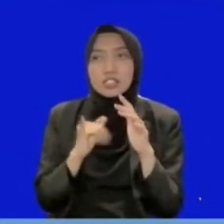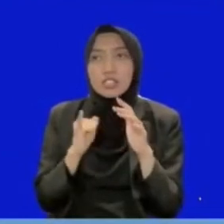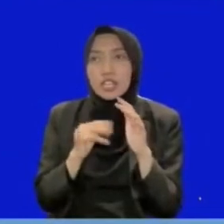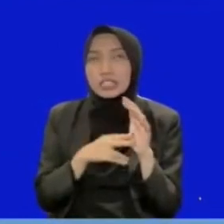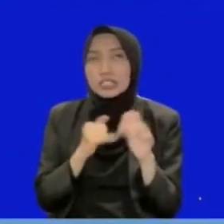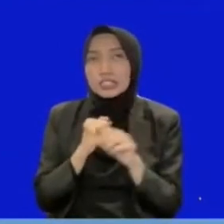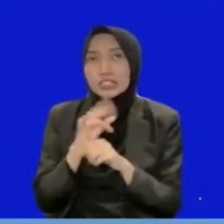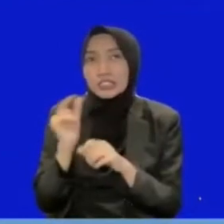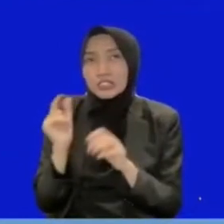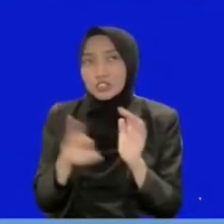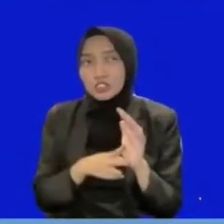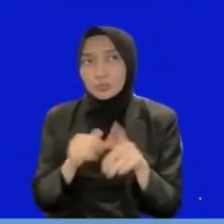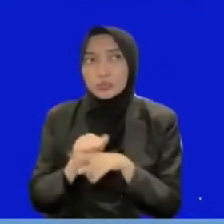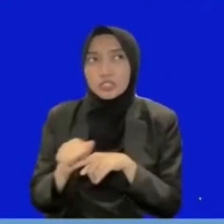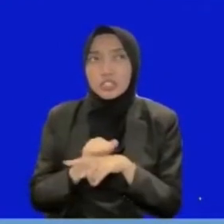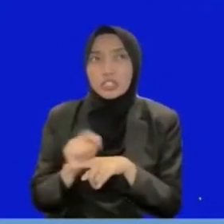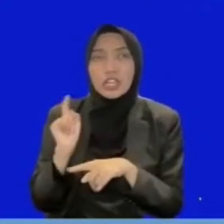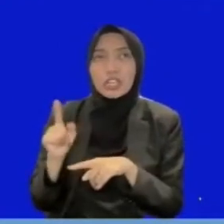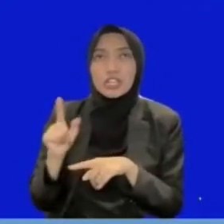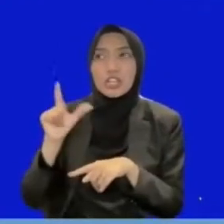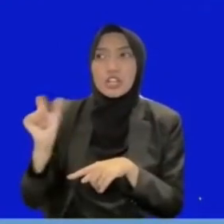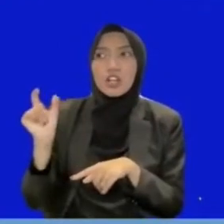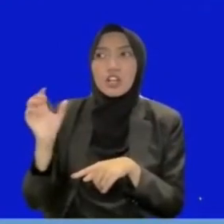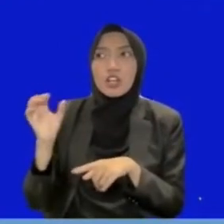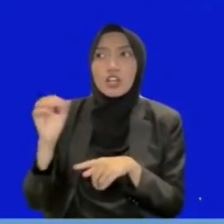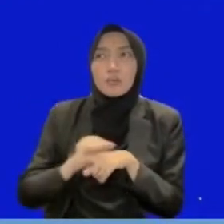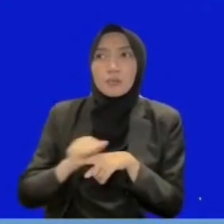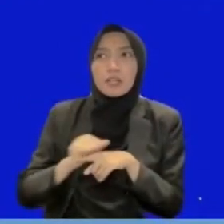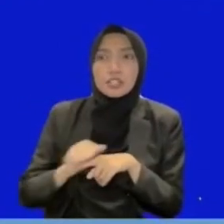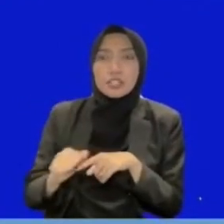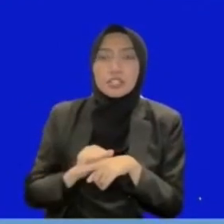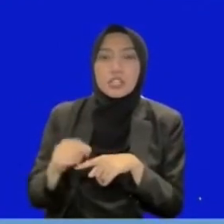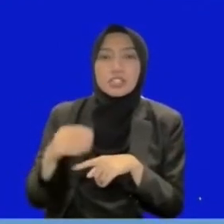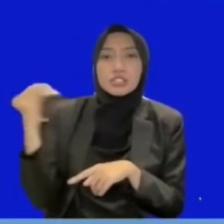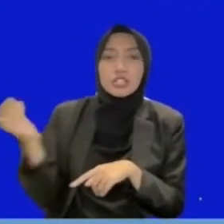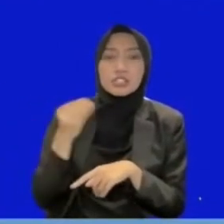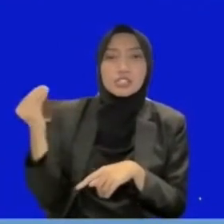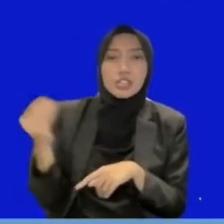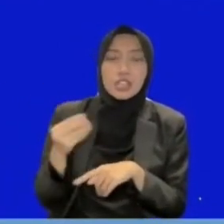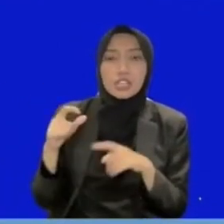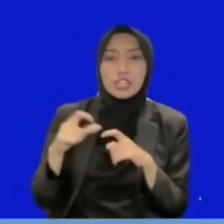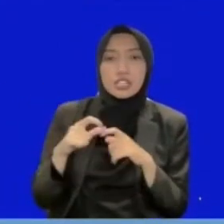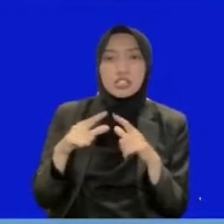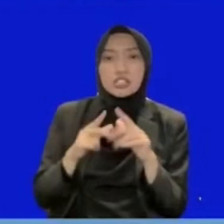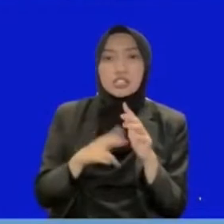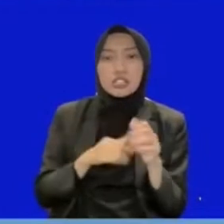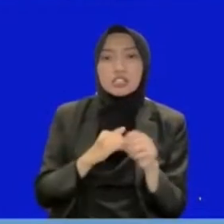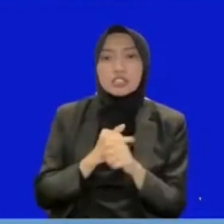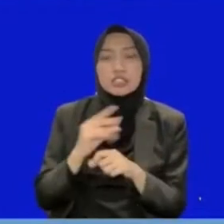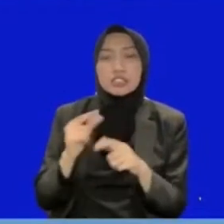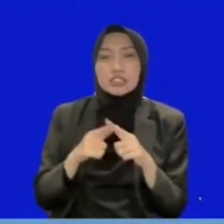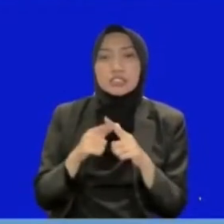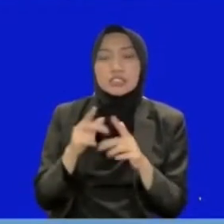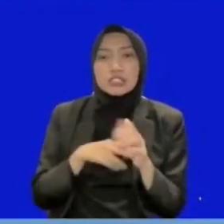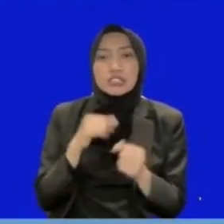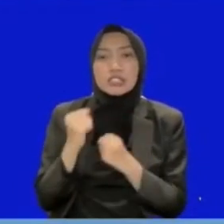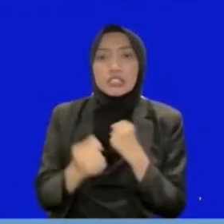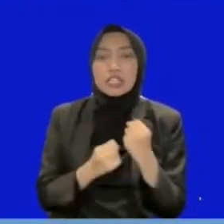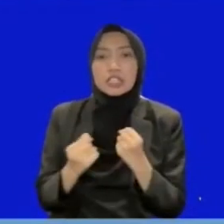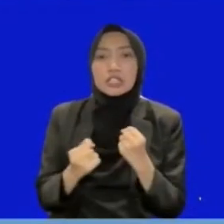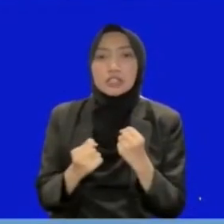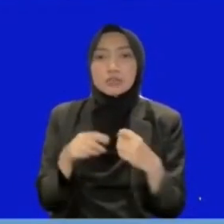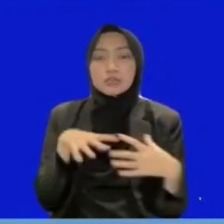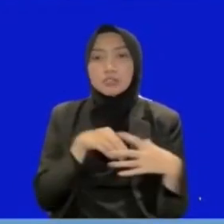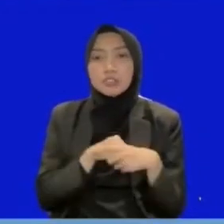Sangiran, kemudian ada loka karya, ada tour de Sangiran, itu kegiatan-kegiatan yang apa ya